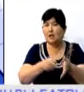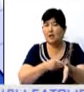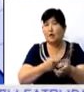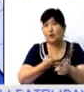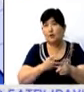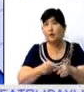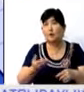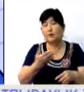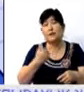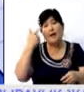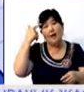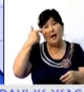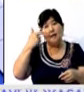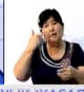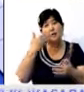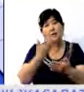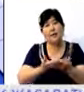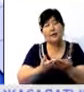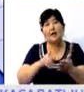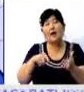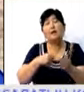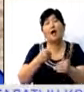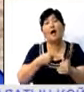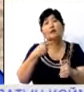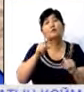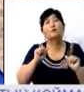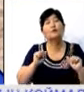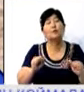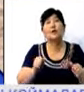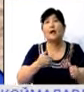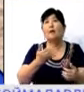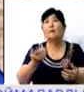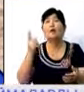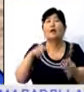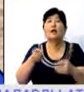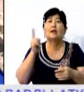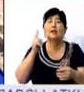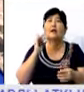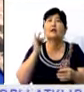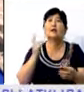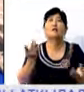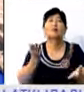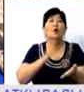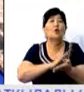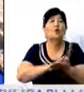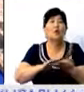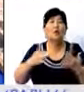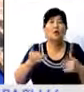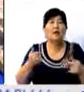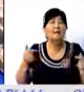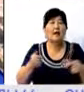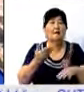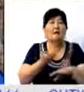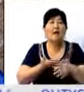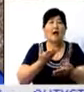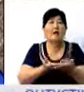уақытта ғана біз ғылыми негізде қаланың атын айтуымыз мүмкін. Келбеті келіскен қалашықтың тарих сахнасына не себепті жойылған жөнінде әзірге нақты дерек